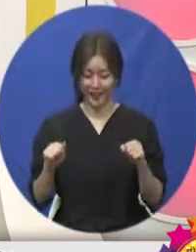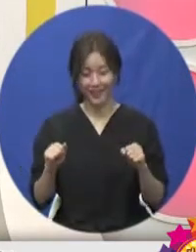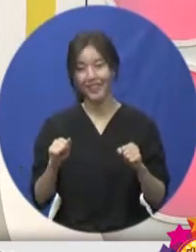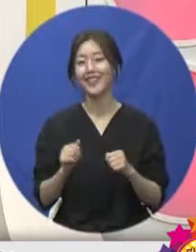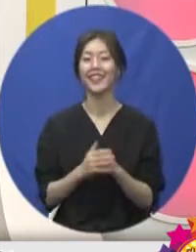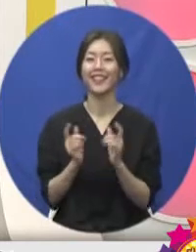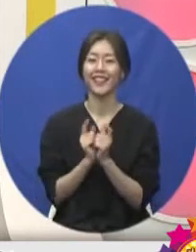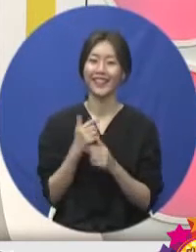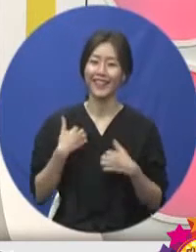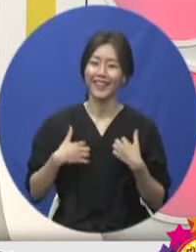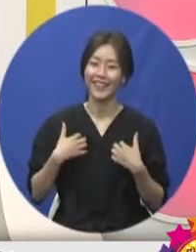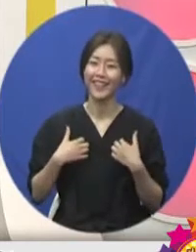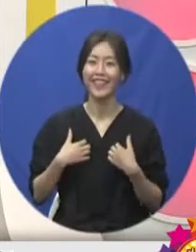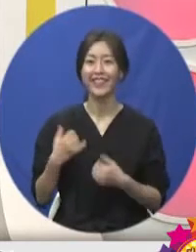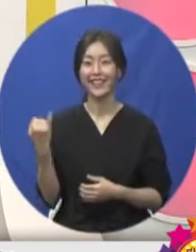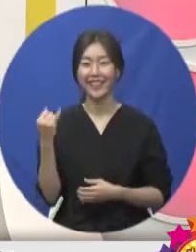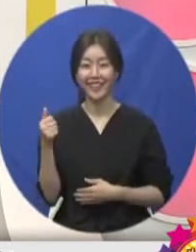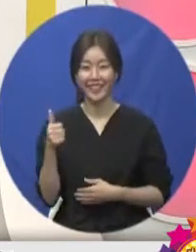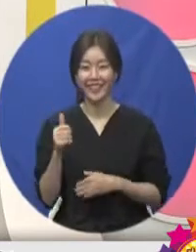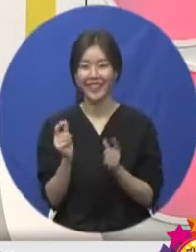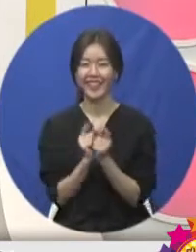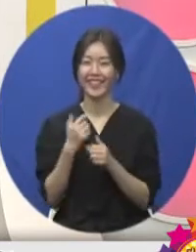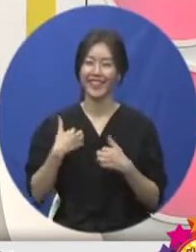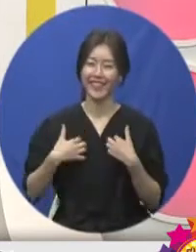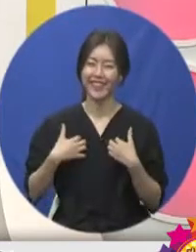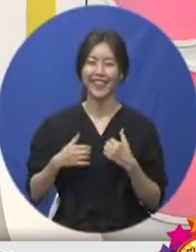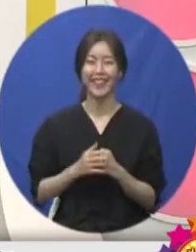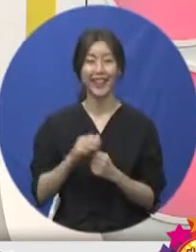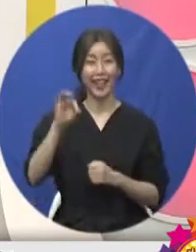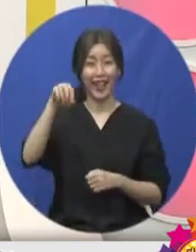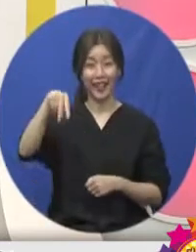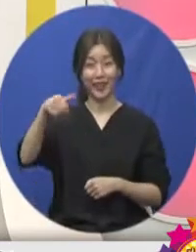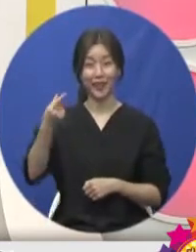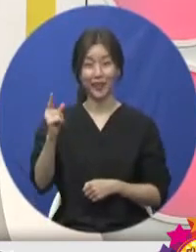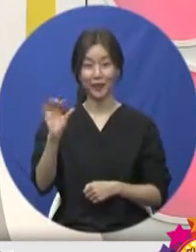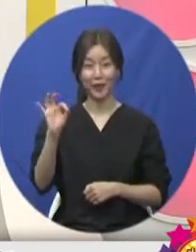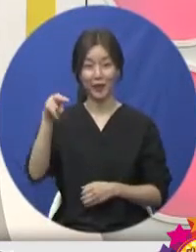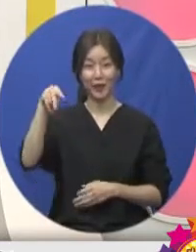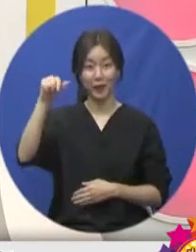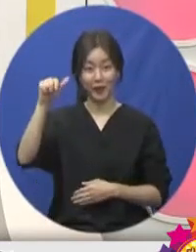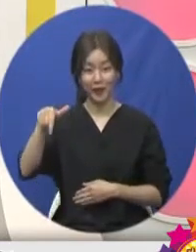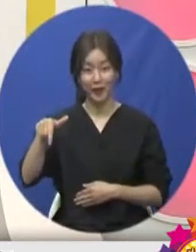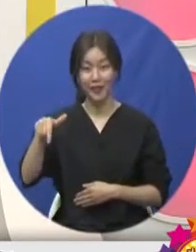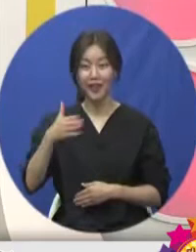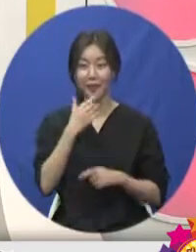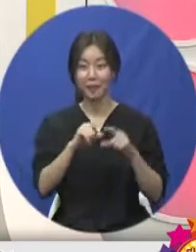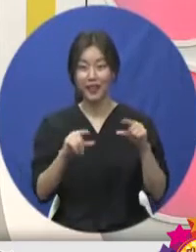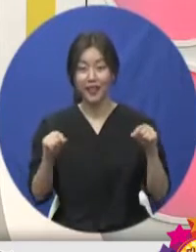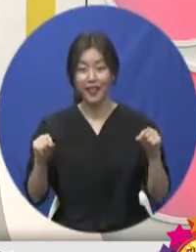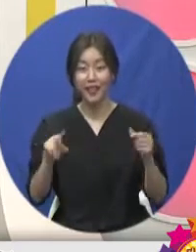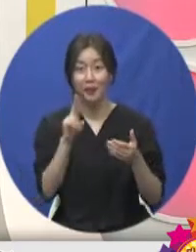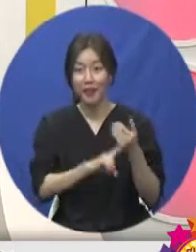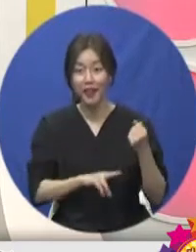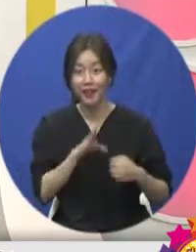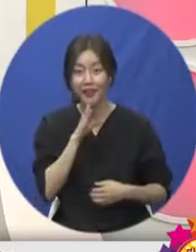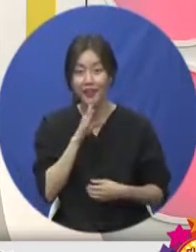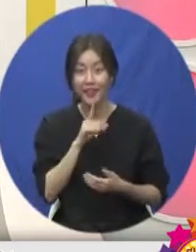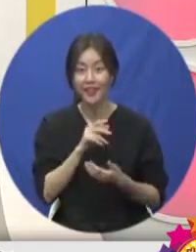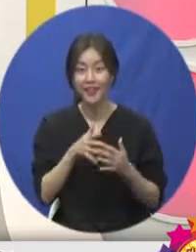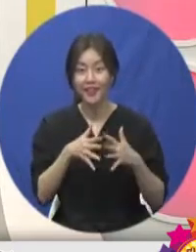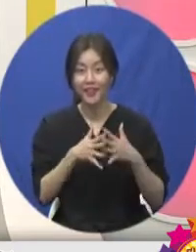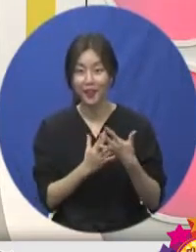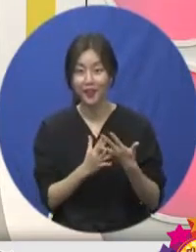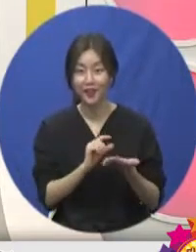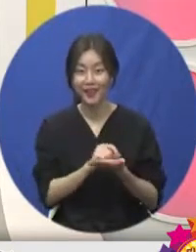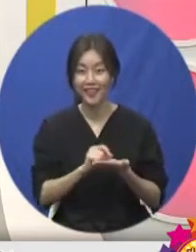안녕하세요. 반갑습니다, 여장님 이병 씨요. 아이고, 반갑습니다. 우리 유광숙님, 그 뭐야 반찬 팔고 영수증 써드릴